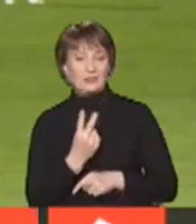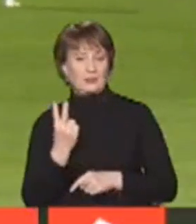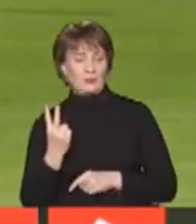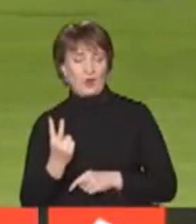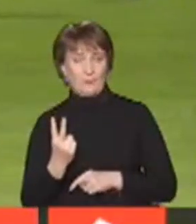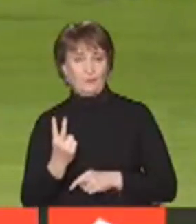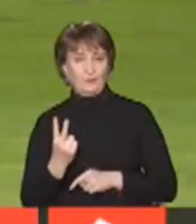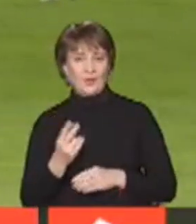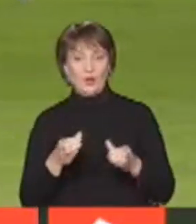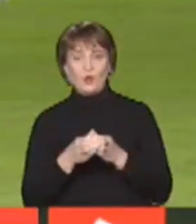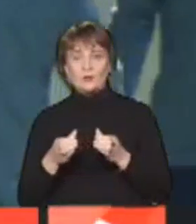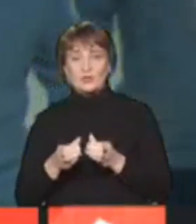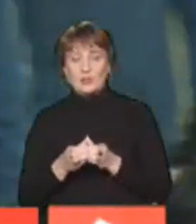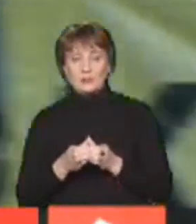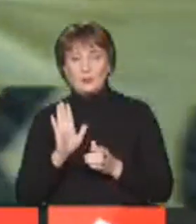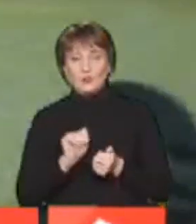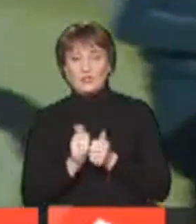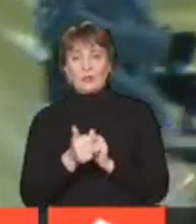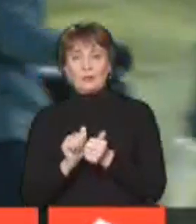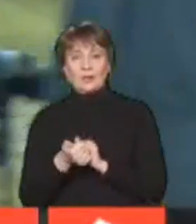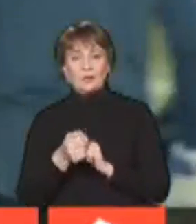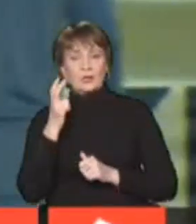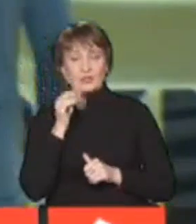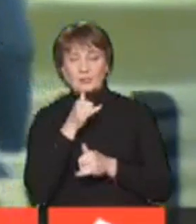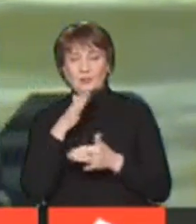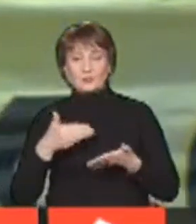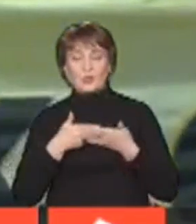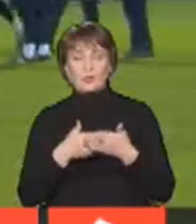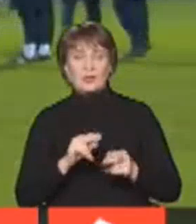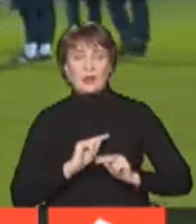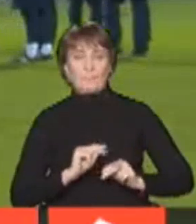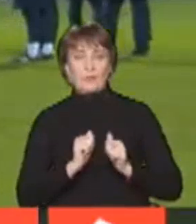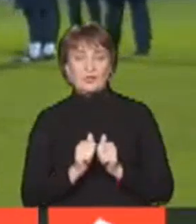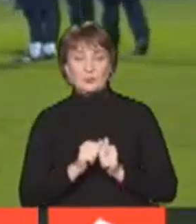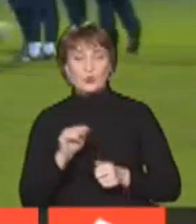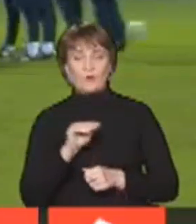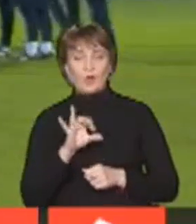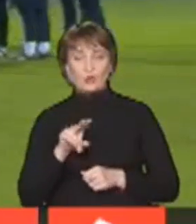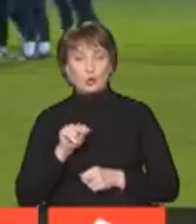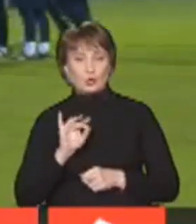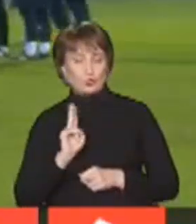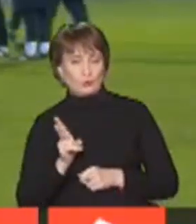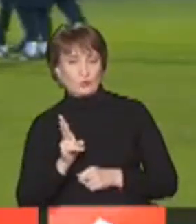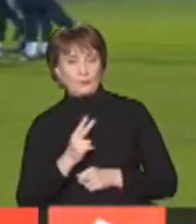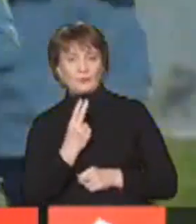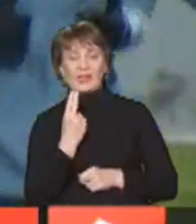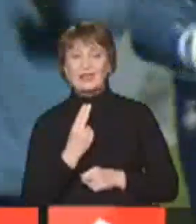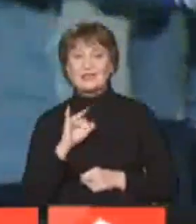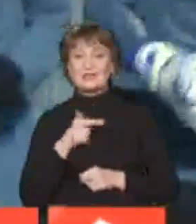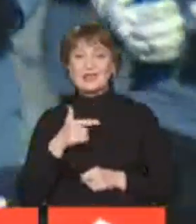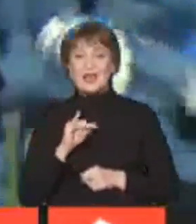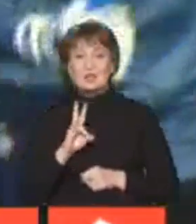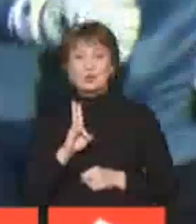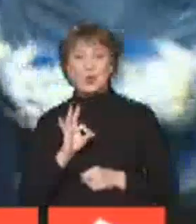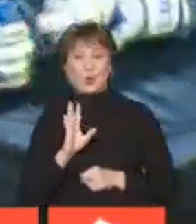складах команд відбудуться суттєві зміни. Зокрема, у киян не зможуть допомогти партнерам Сидорчук і Циганков. Втім, у цьому